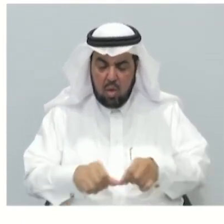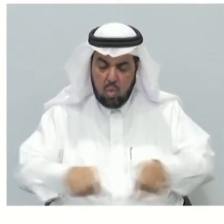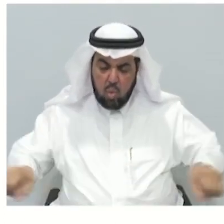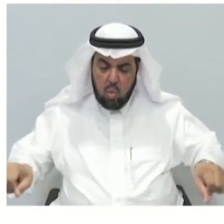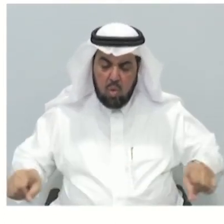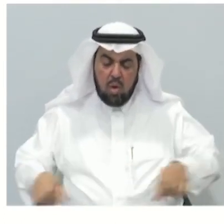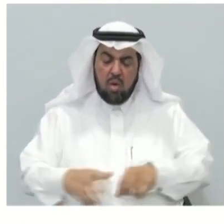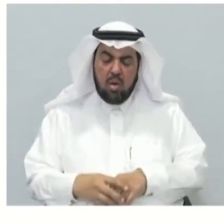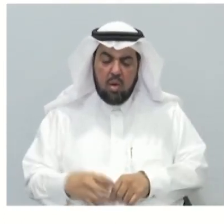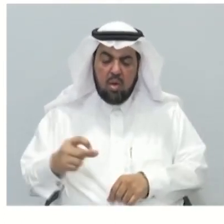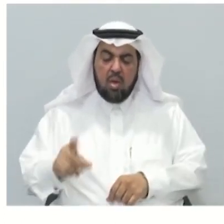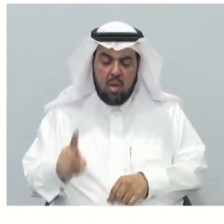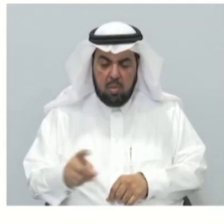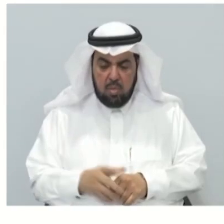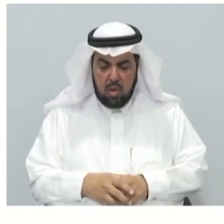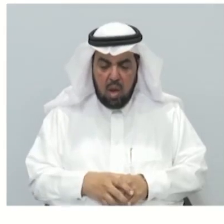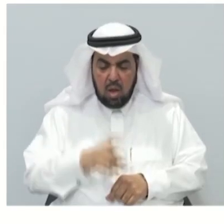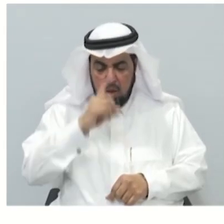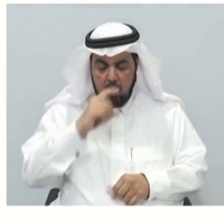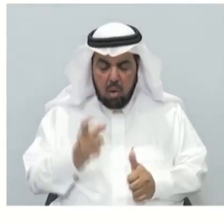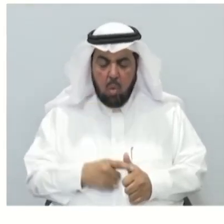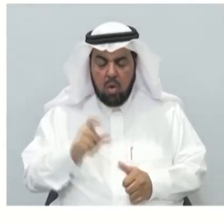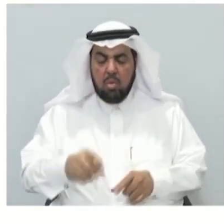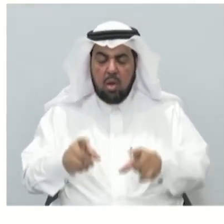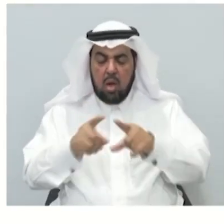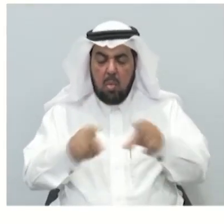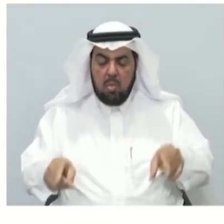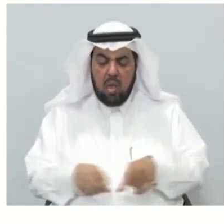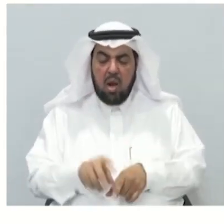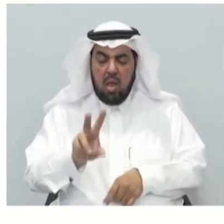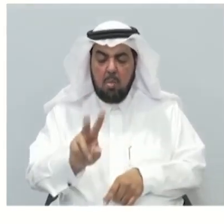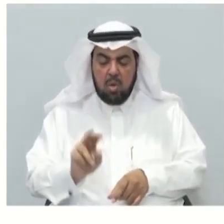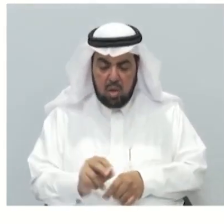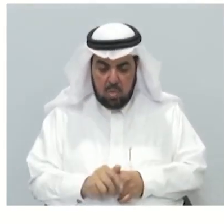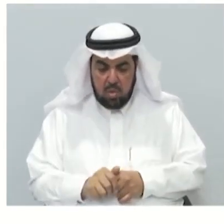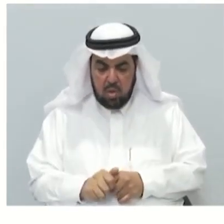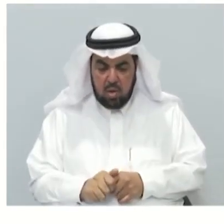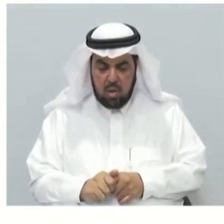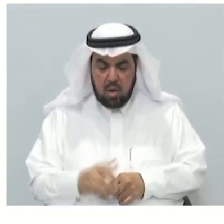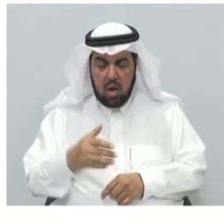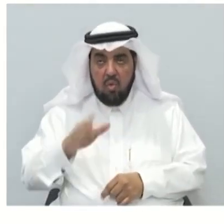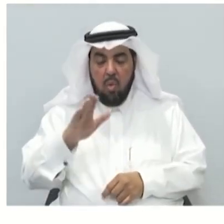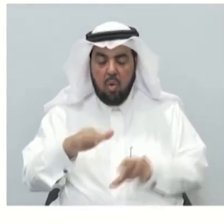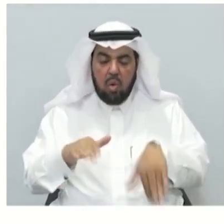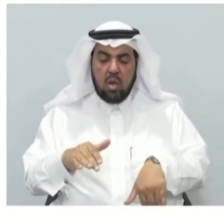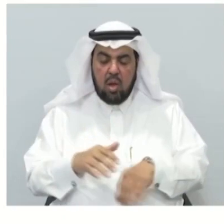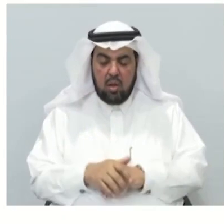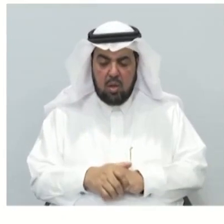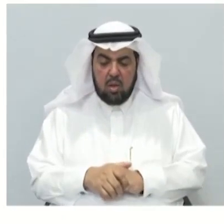بي يجب اولا ان نثبت ان المثلثين اللي قدام من هنا هما متطابقان المثلث اللي